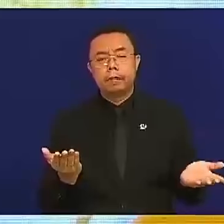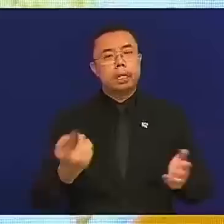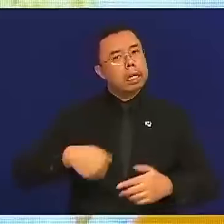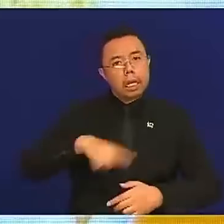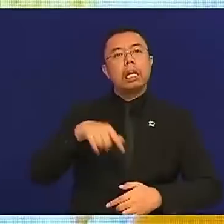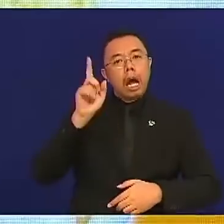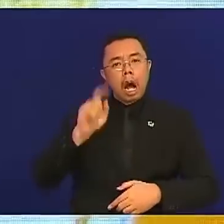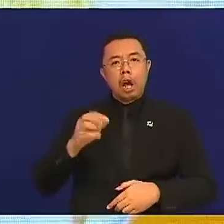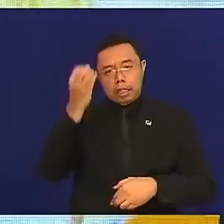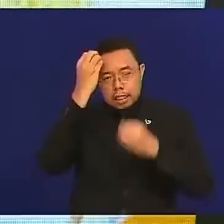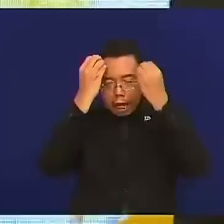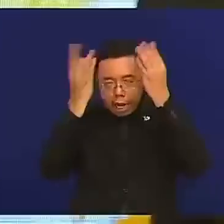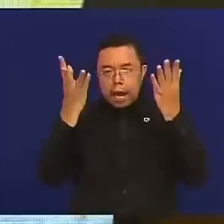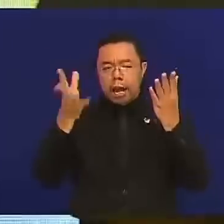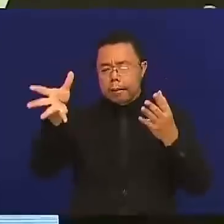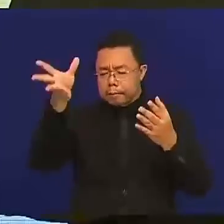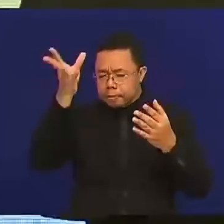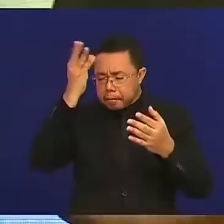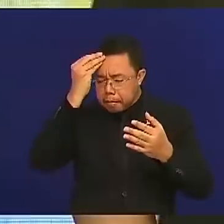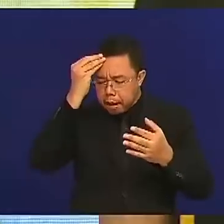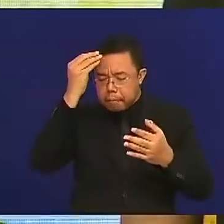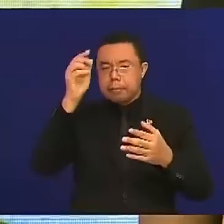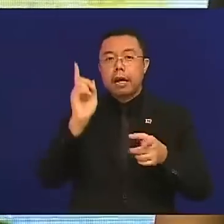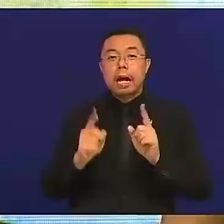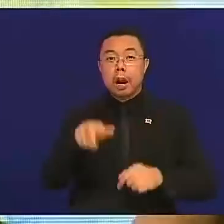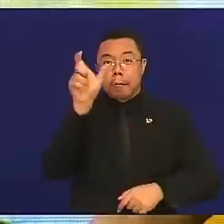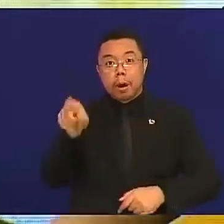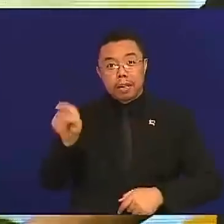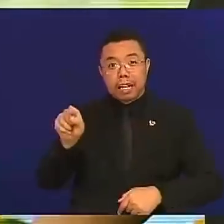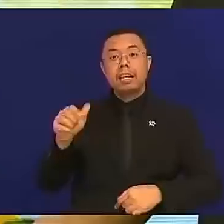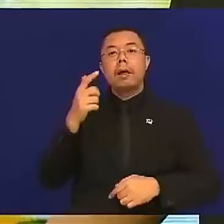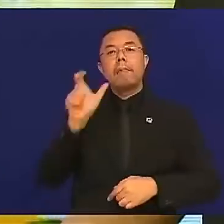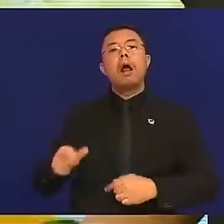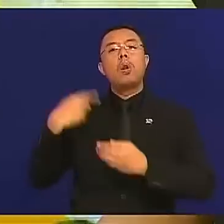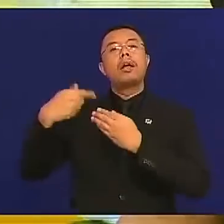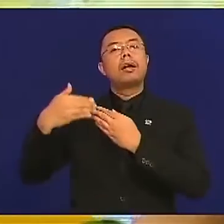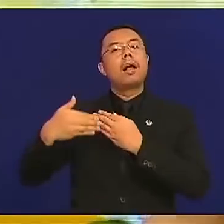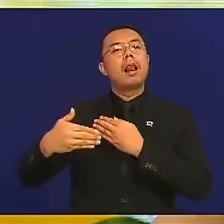Kita harus menyadari, menghayati bahwa manusia itu makhluk kekal.